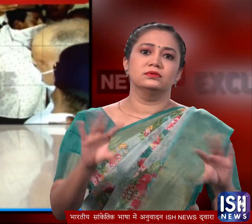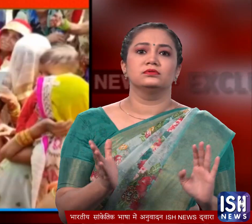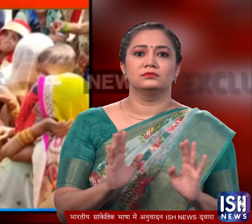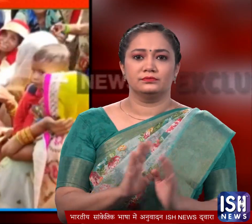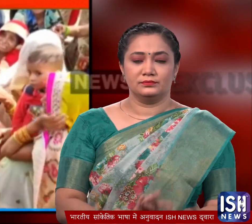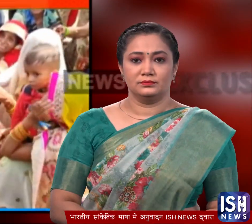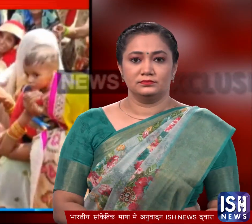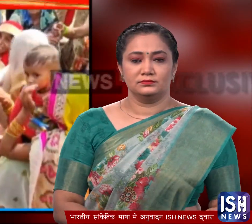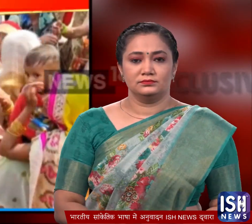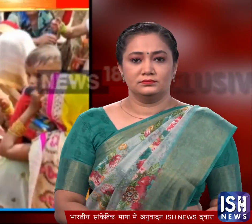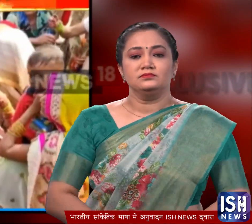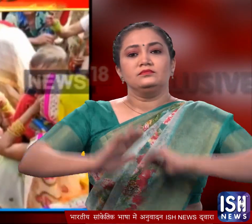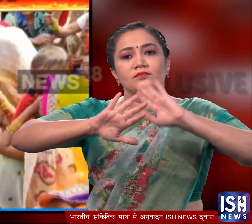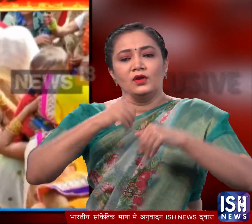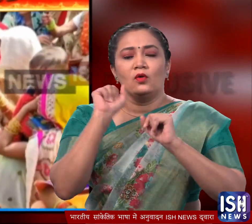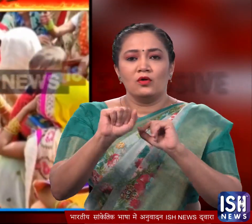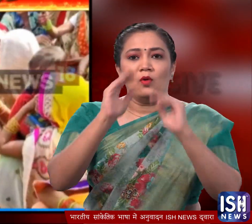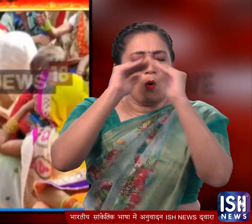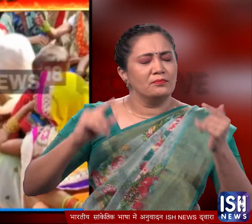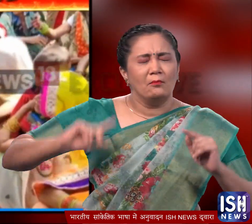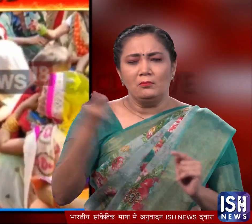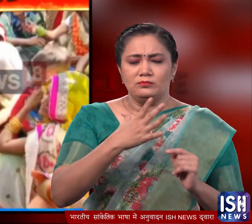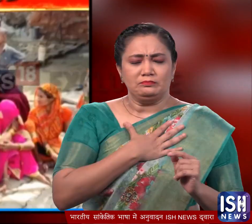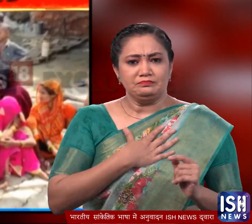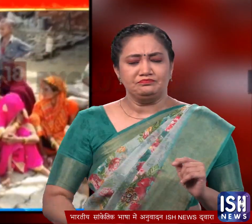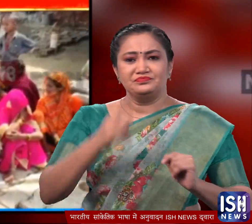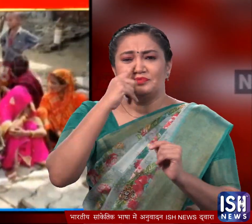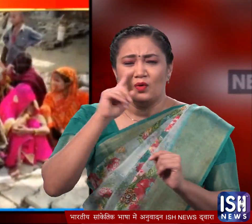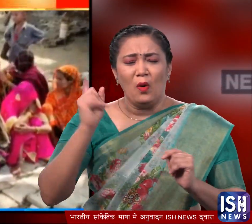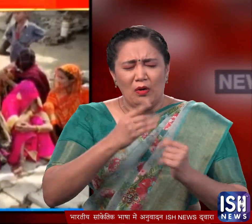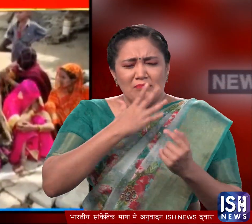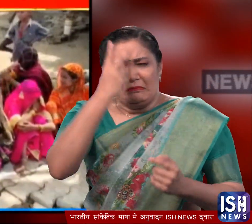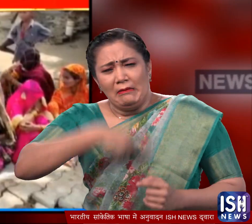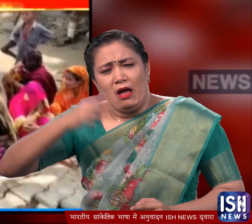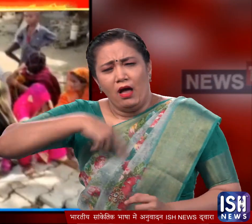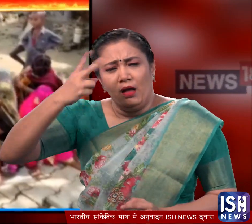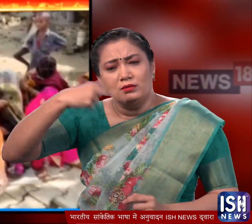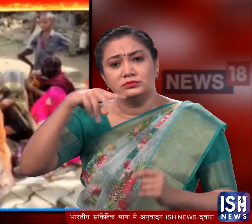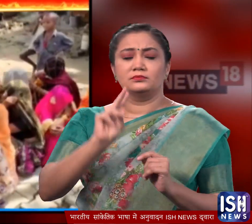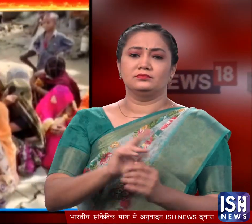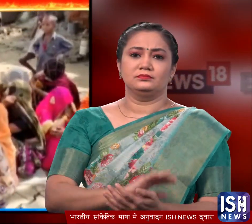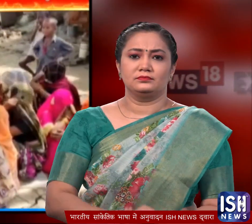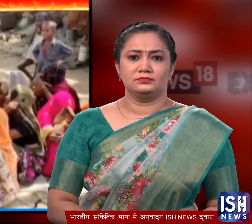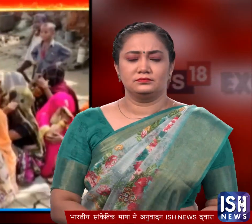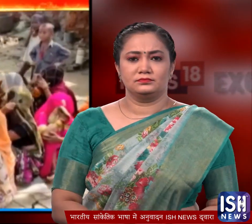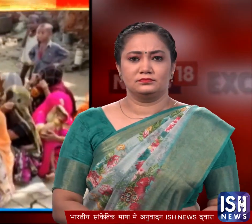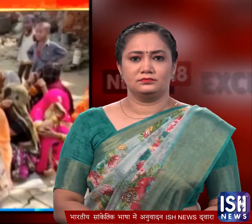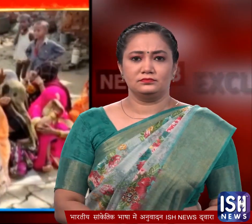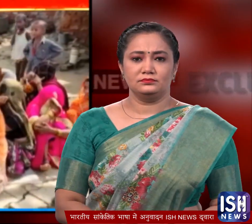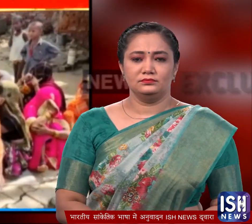दिया, जिसके बाद उनके घरों में मातम पसर गया और महिलाएं जोर जोर से रोने लगी।